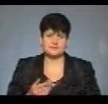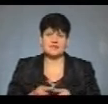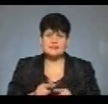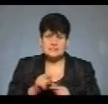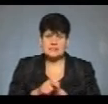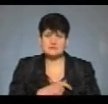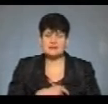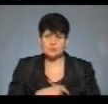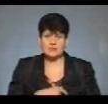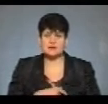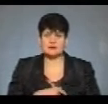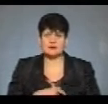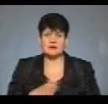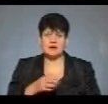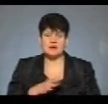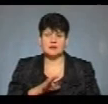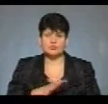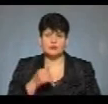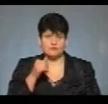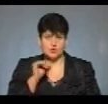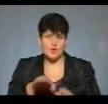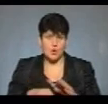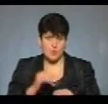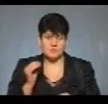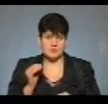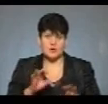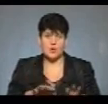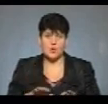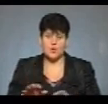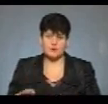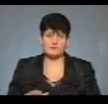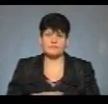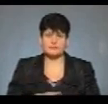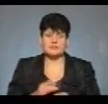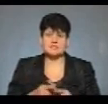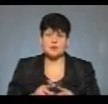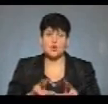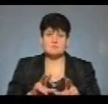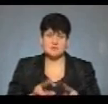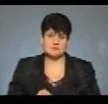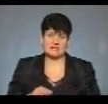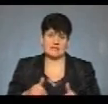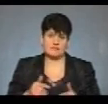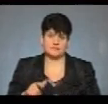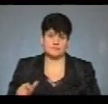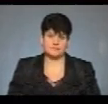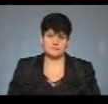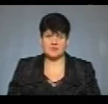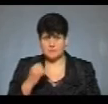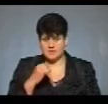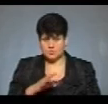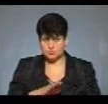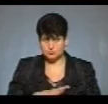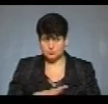цим депутатам, які були вчора обрані, і головами реалізувати ті свої обіцянки, які вони давали виборцям. Я вам дуже дякую, що